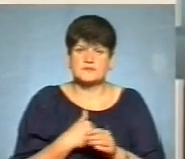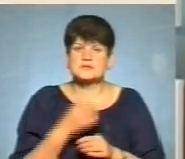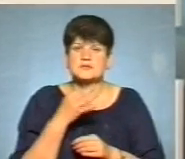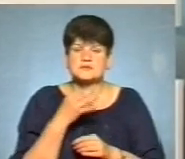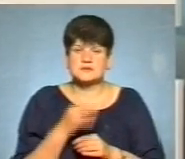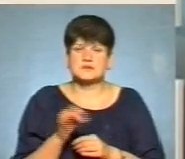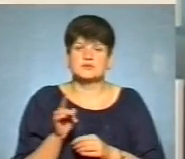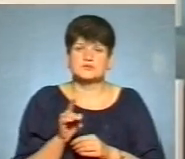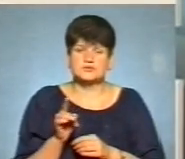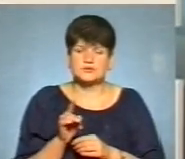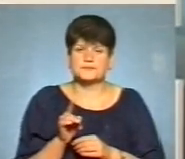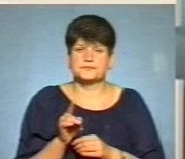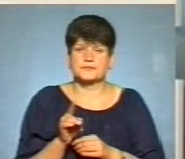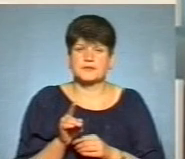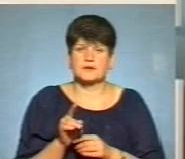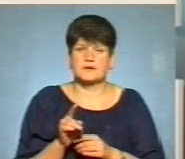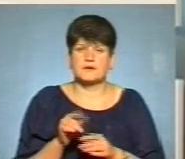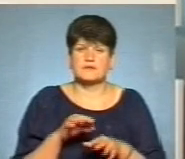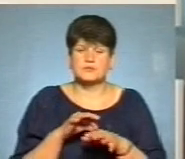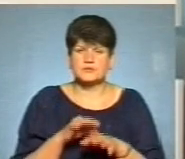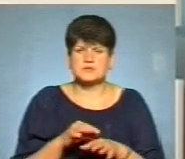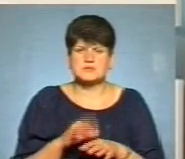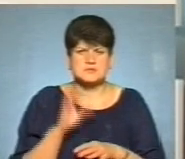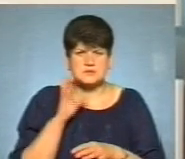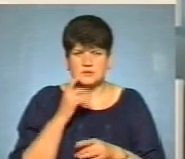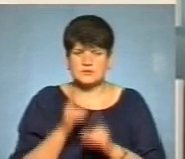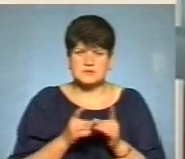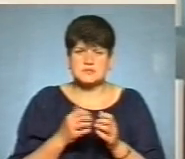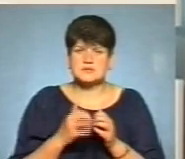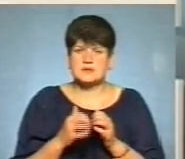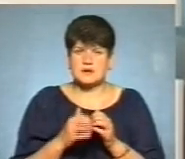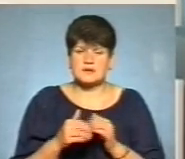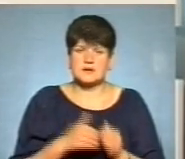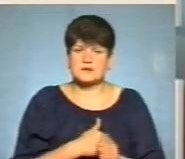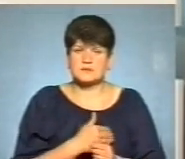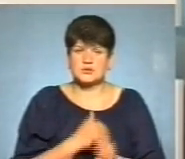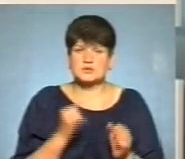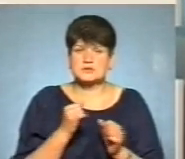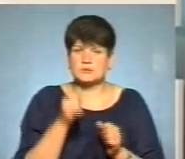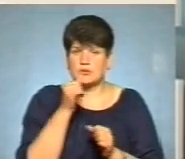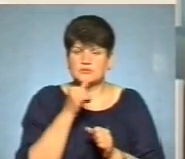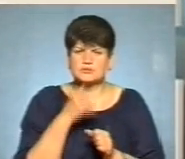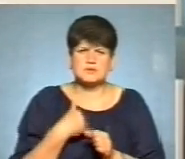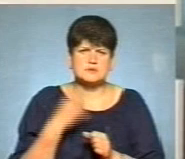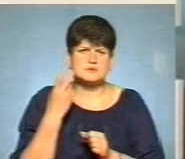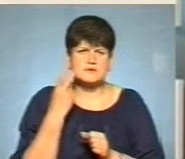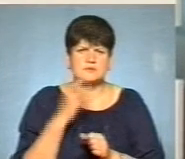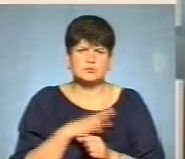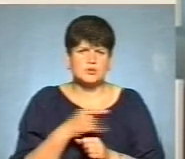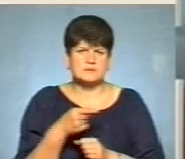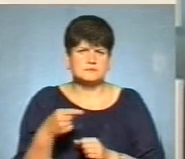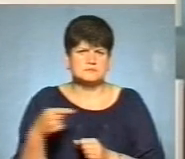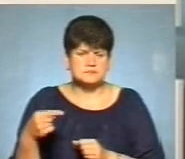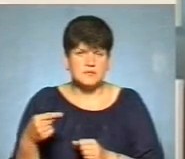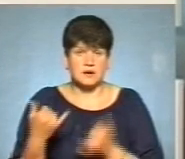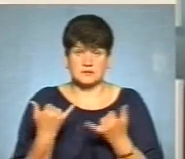сказати, що відбуваються дуже серйозні зміни. От, наприклад, середня температура зимових місяців у нас завжди була мінусова.